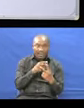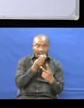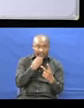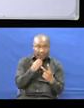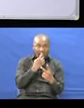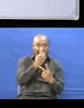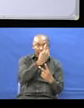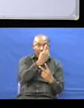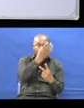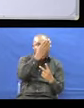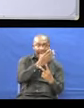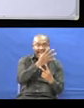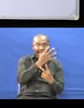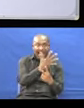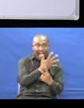2/5